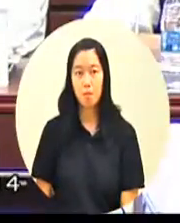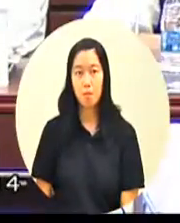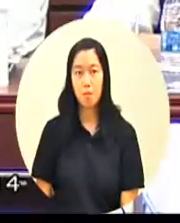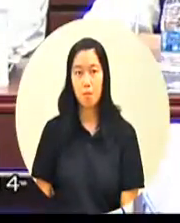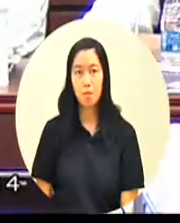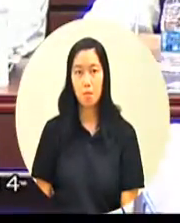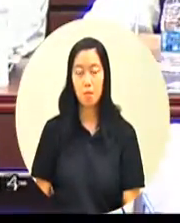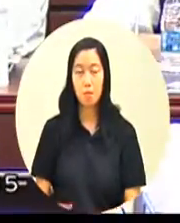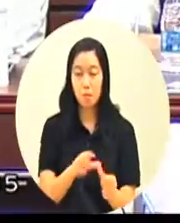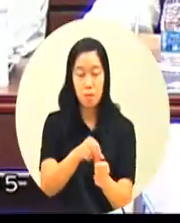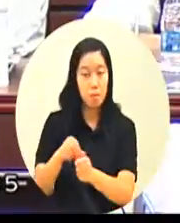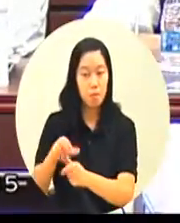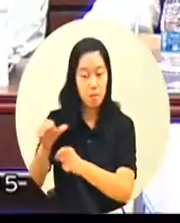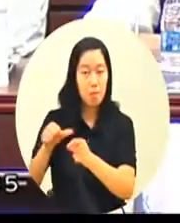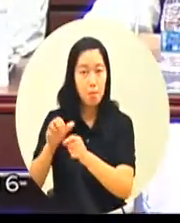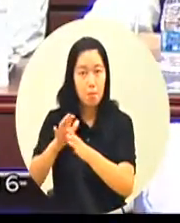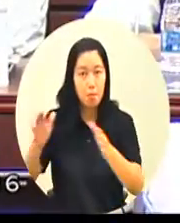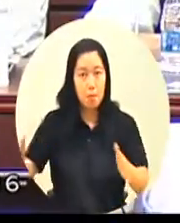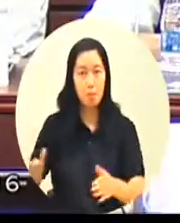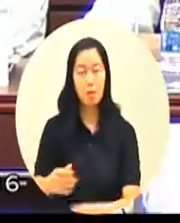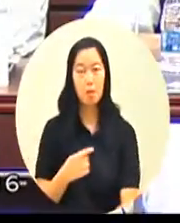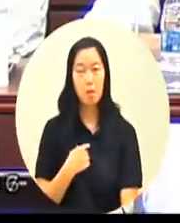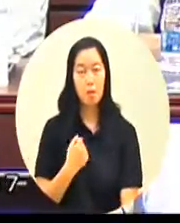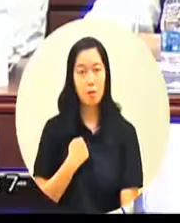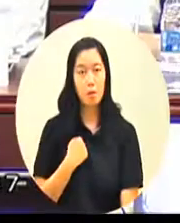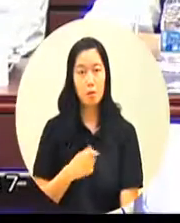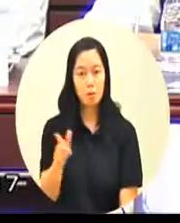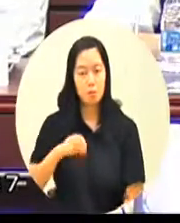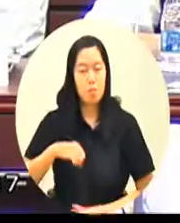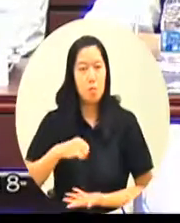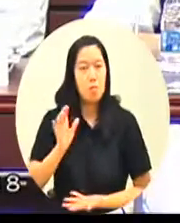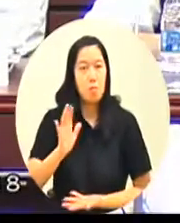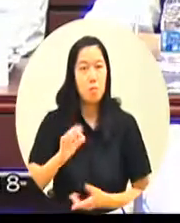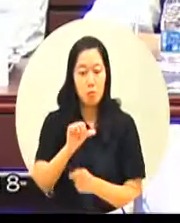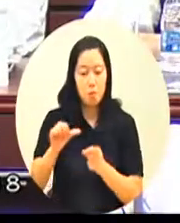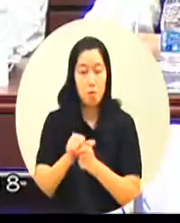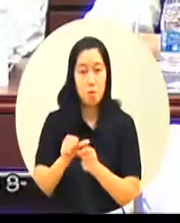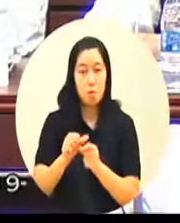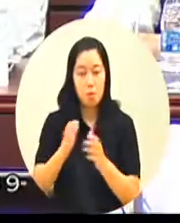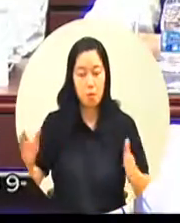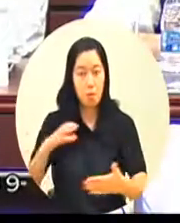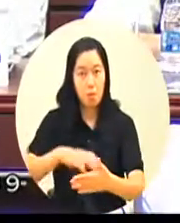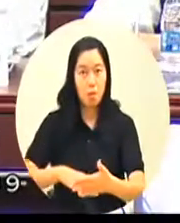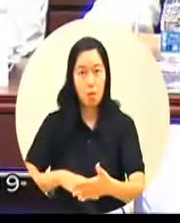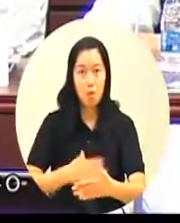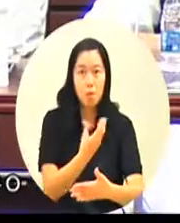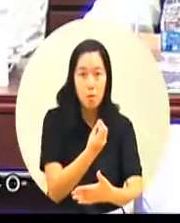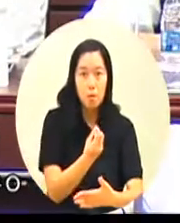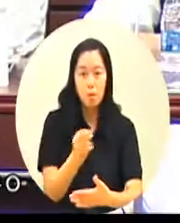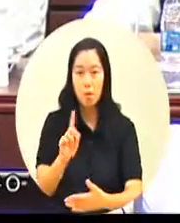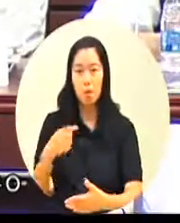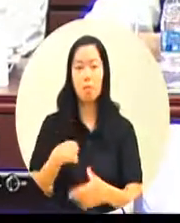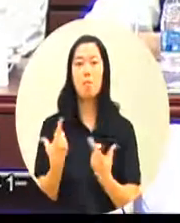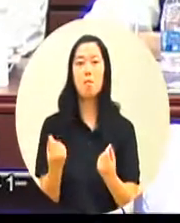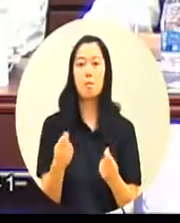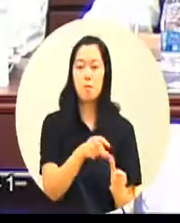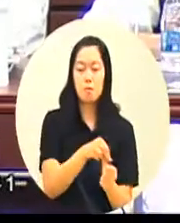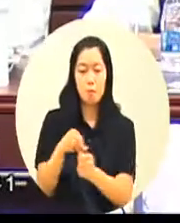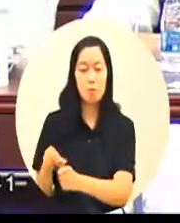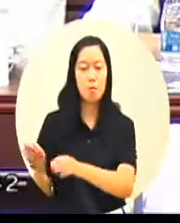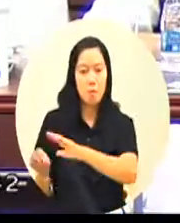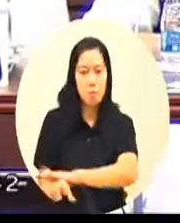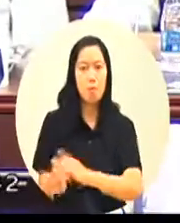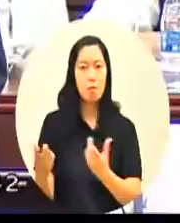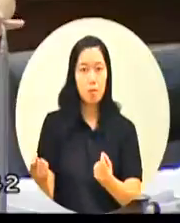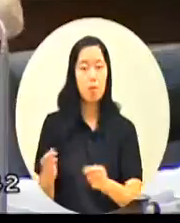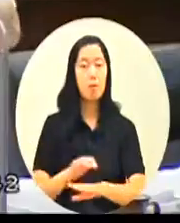住宅的部分就对了。 哎，对对对， 好，那我 所以不用担心说五年内没有怎样就不会，该安置我们政府还是会安